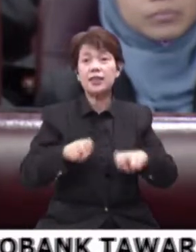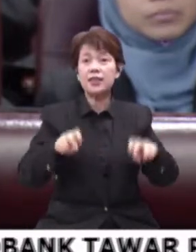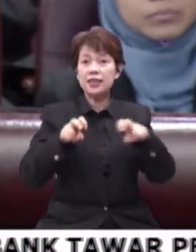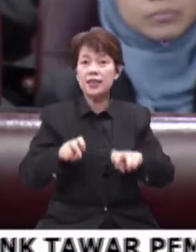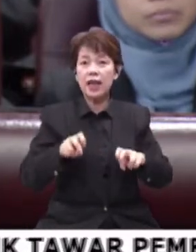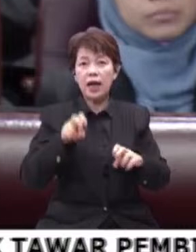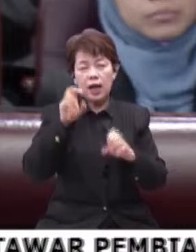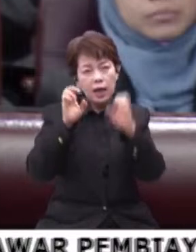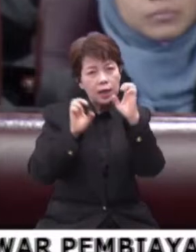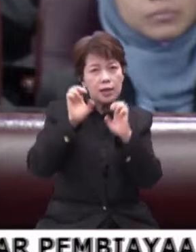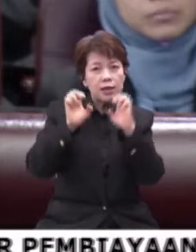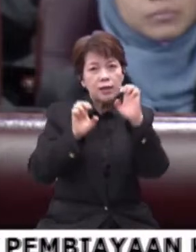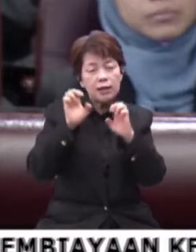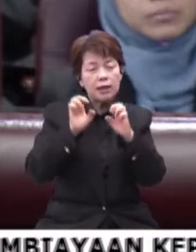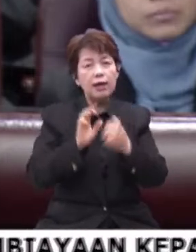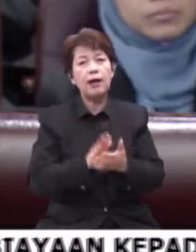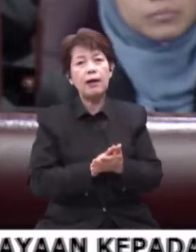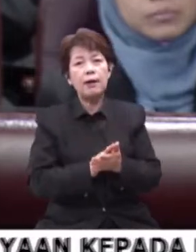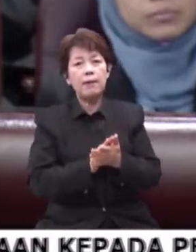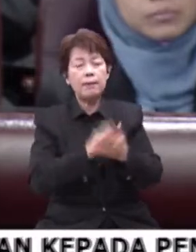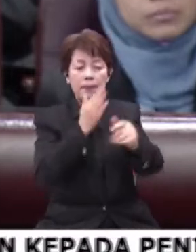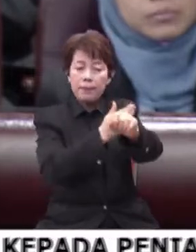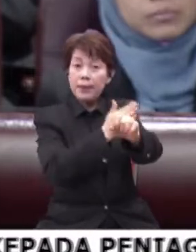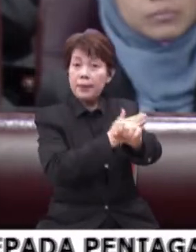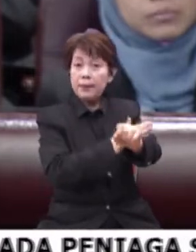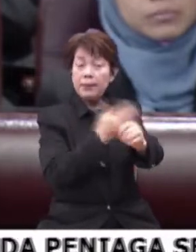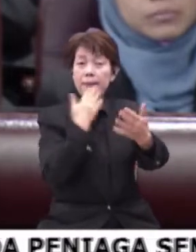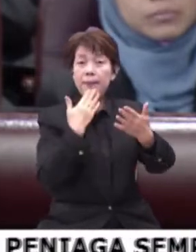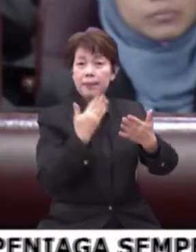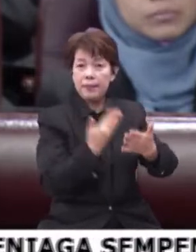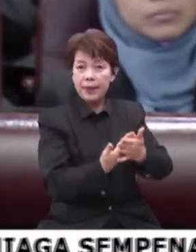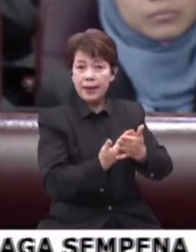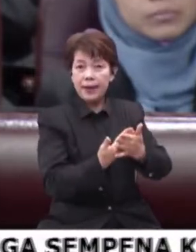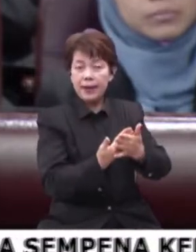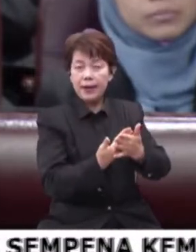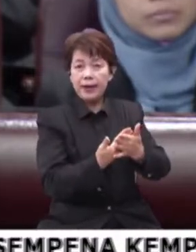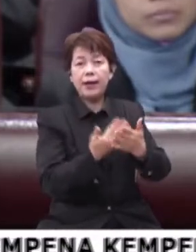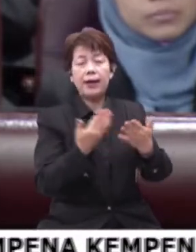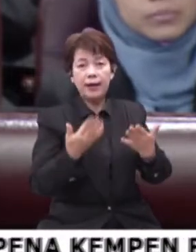menambah baik menggunakan aku juga